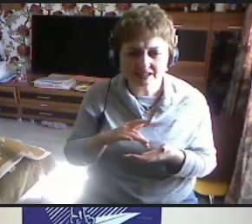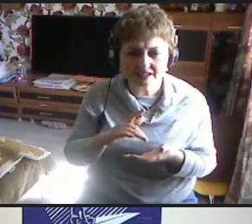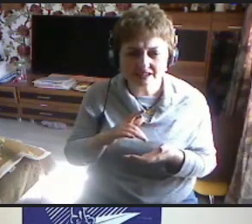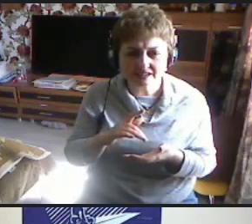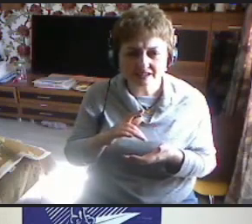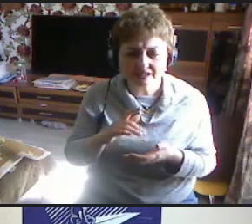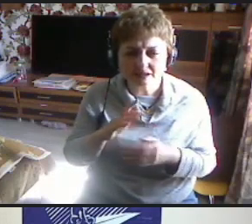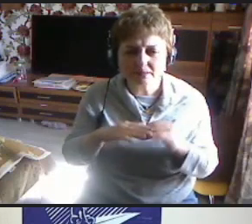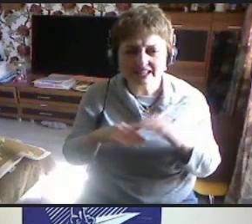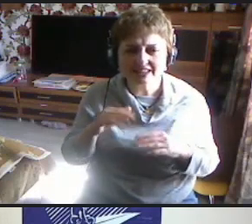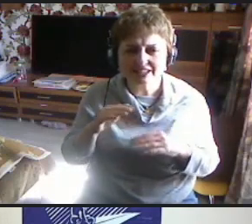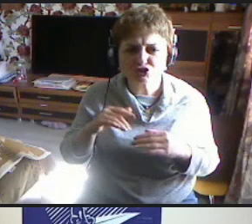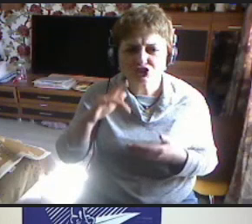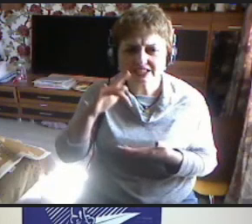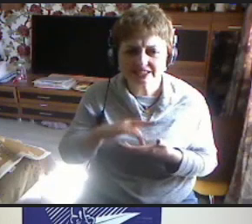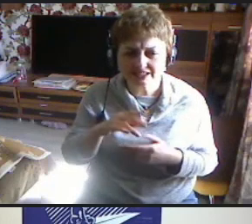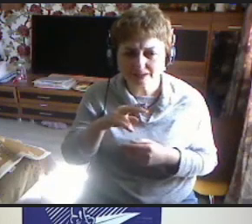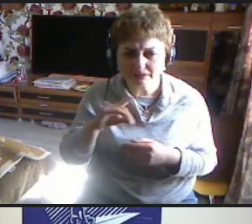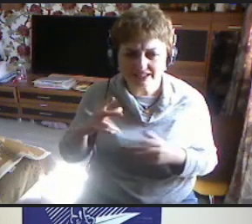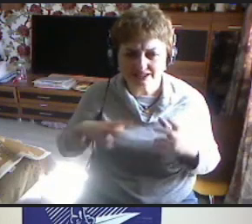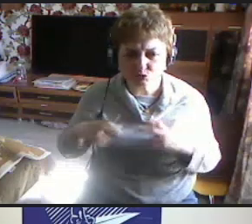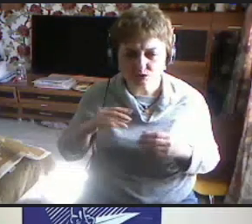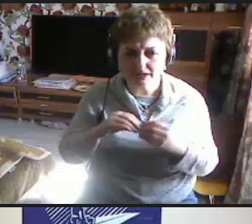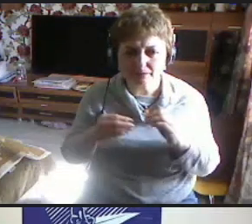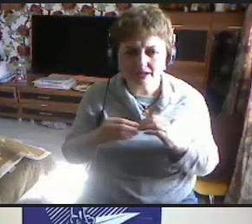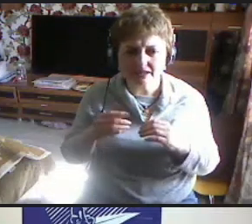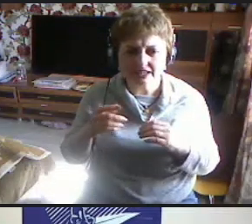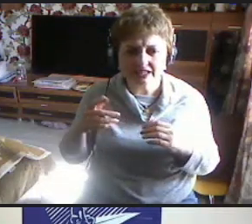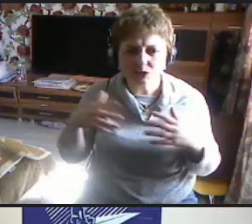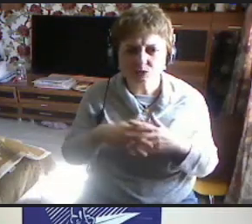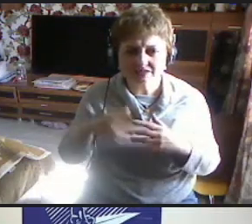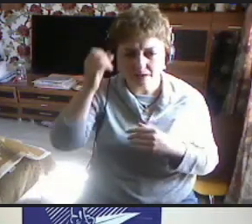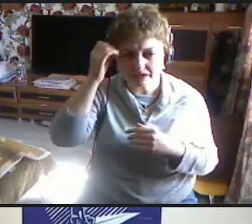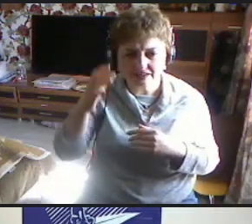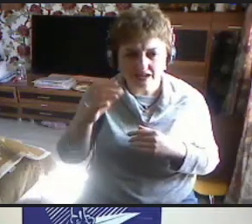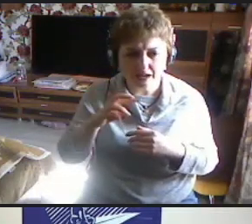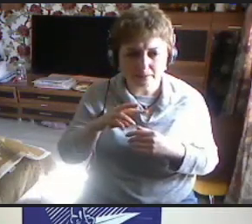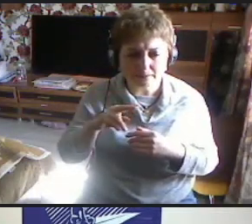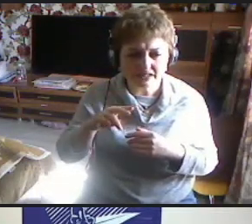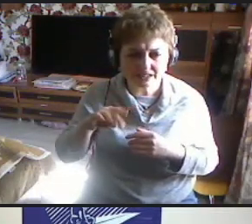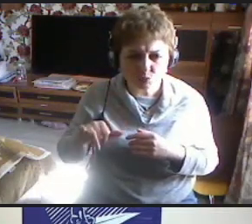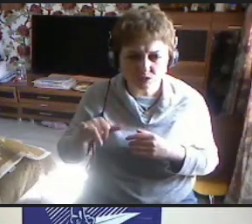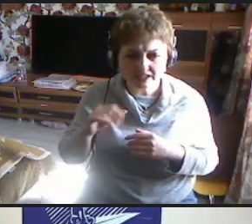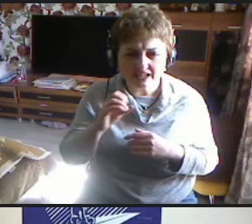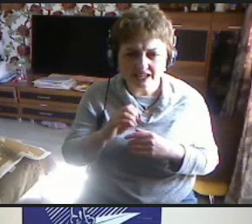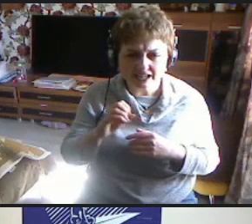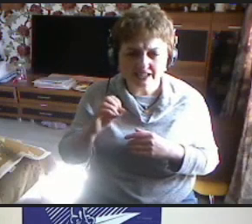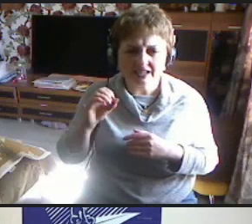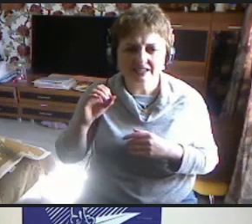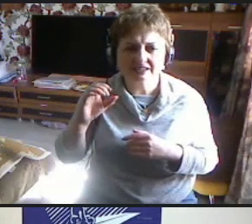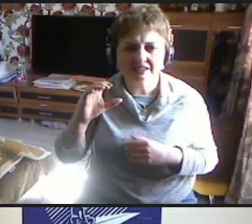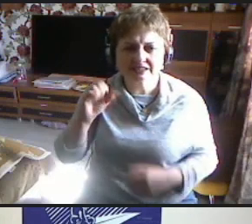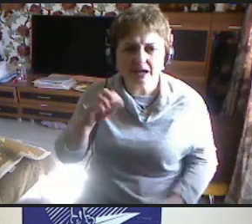методического центра при Институте проблем инклюзивного образования МГППУ Елена Валентиновна Самсонова. И